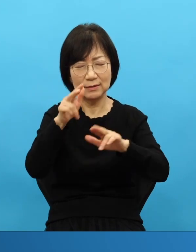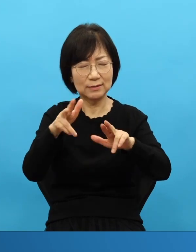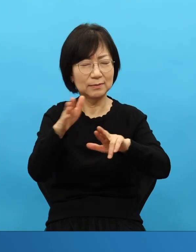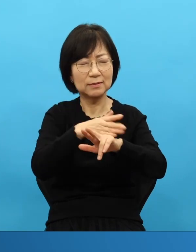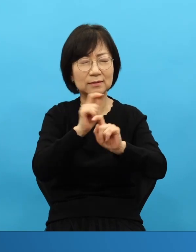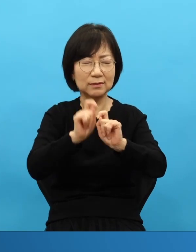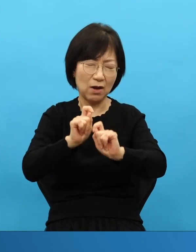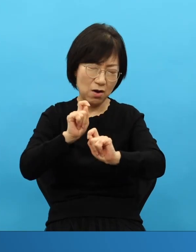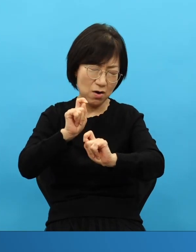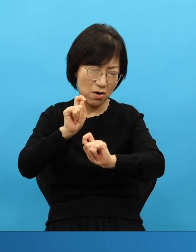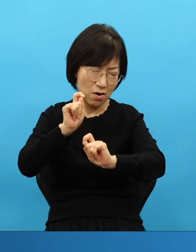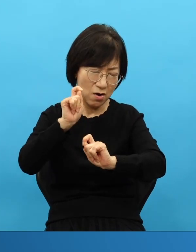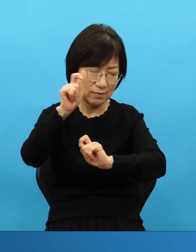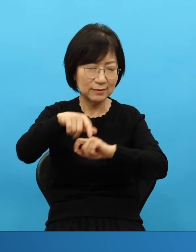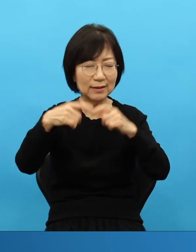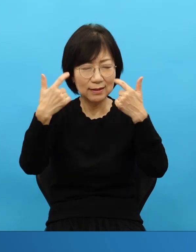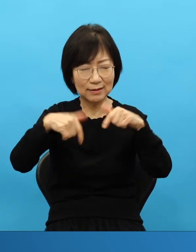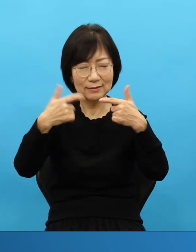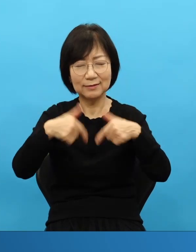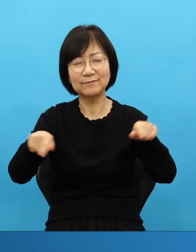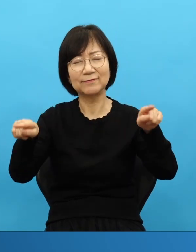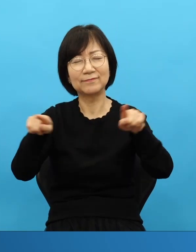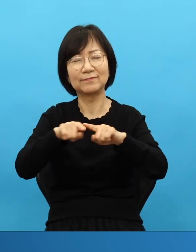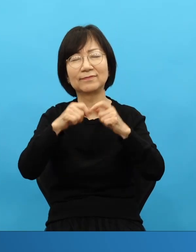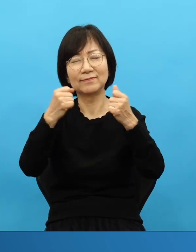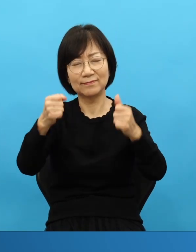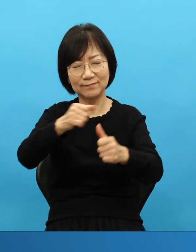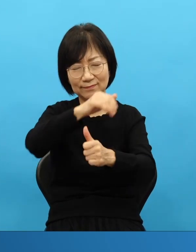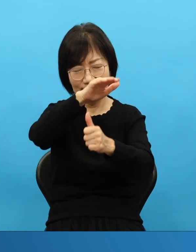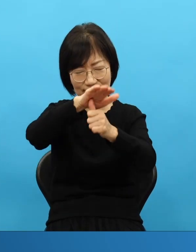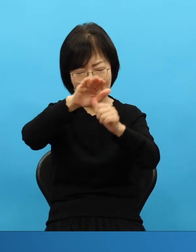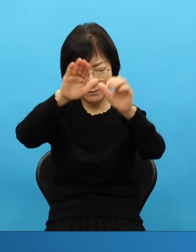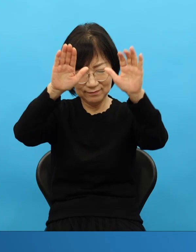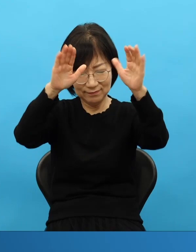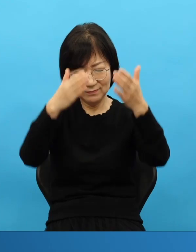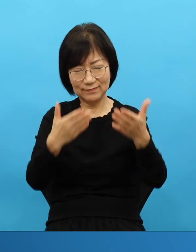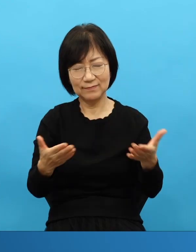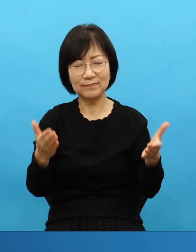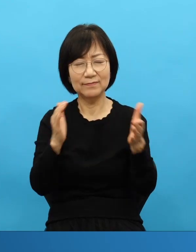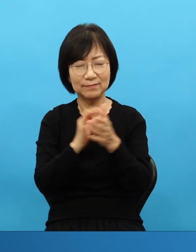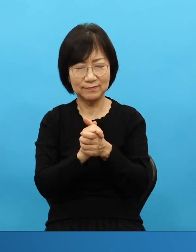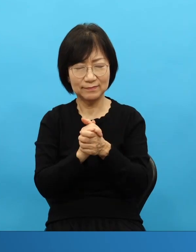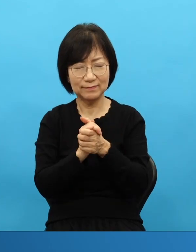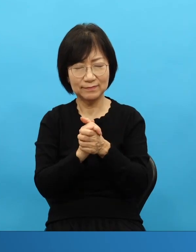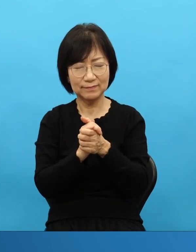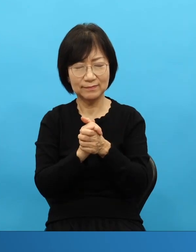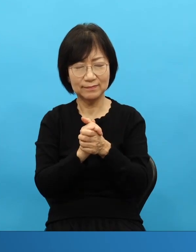영원까지 both now 항상 함께 and 계실지어다. always forever. 아멘. Amen.